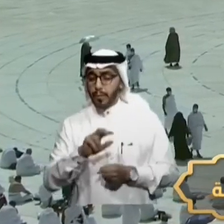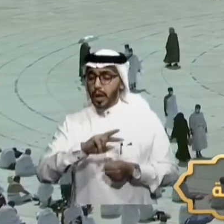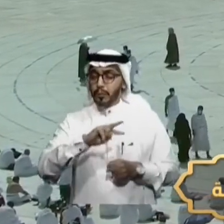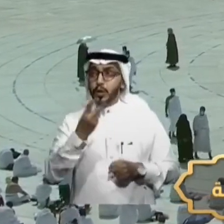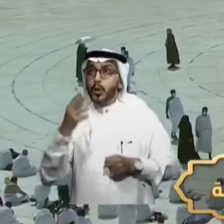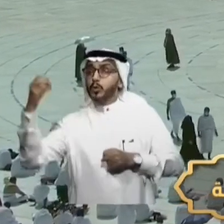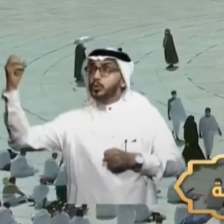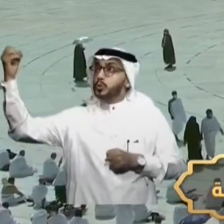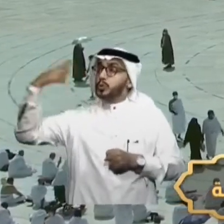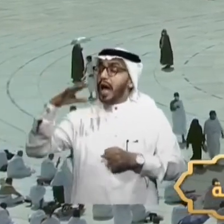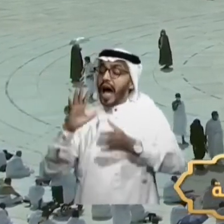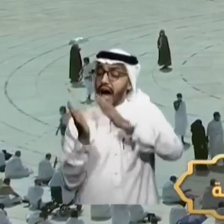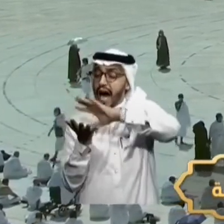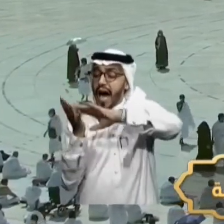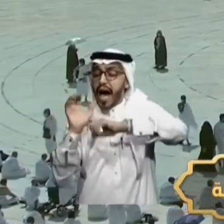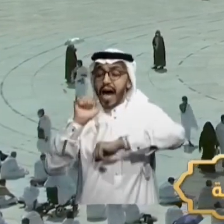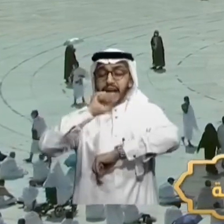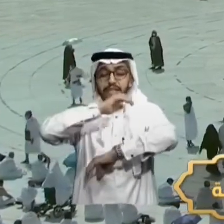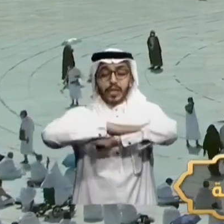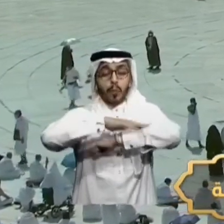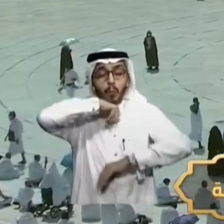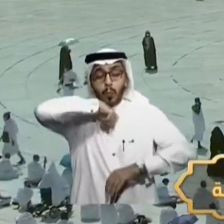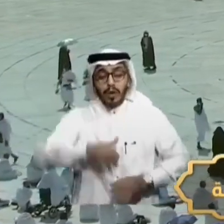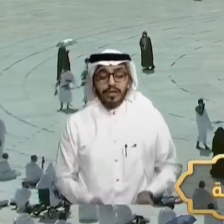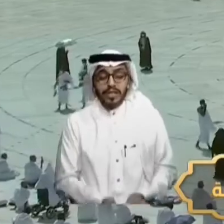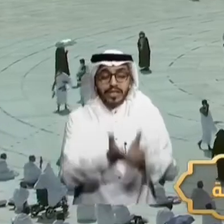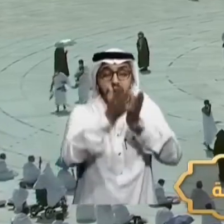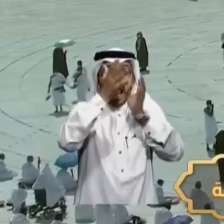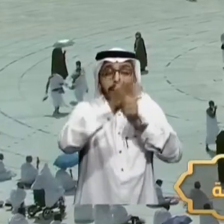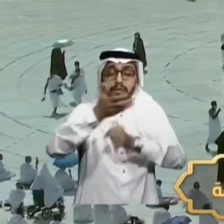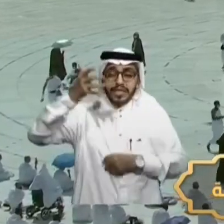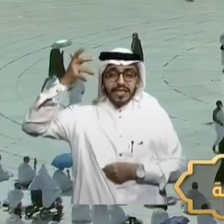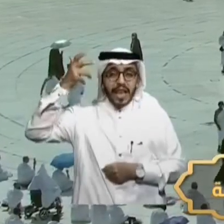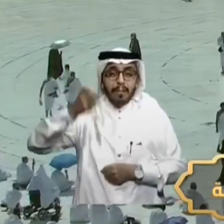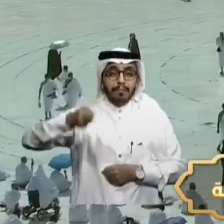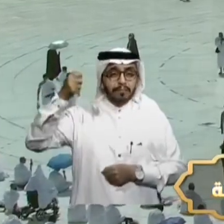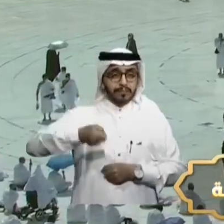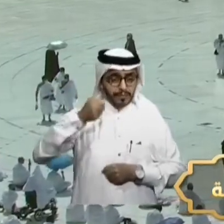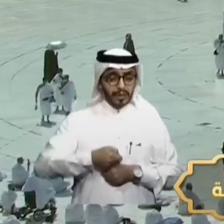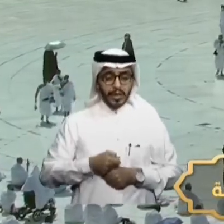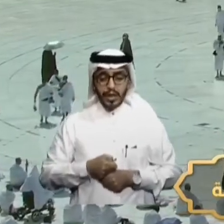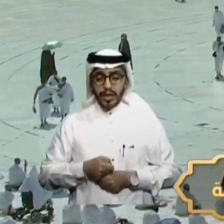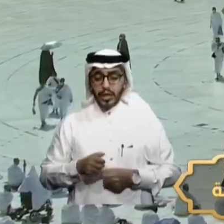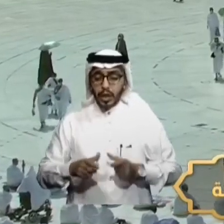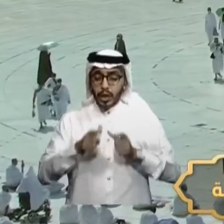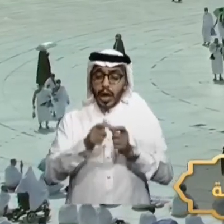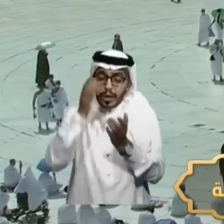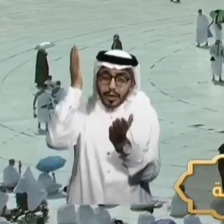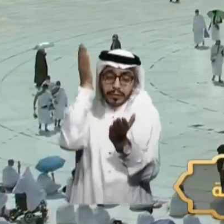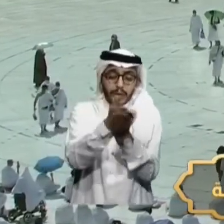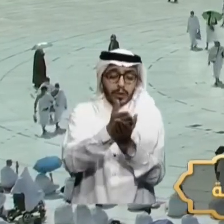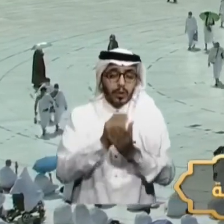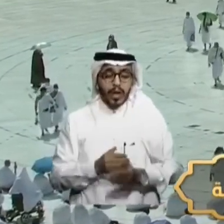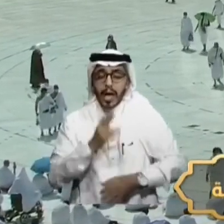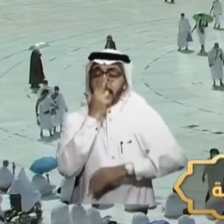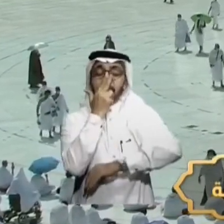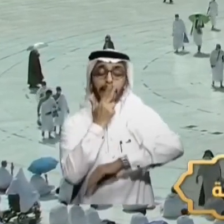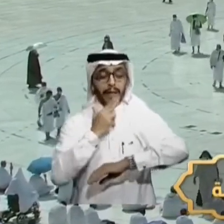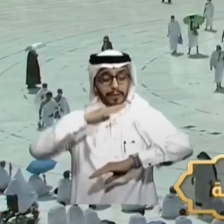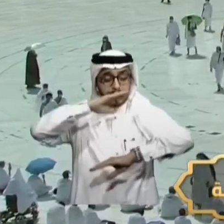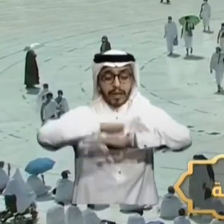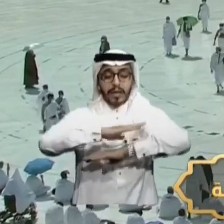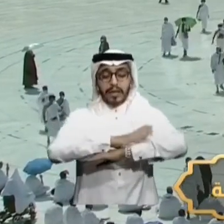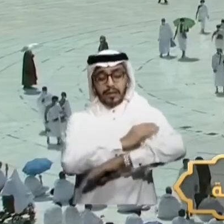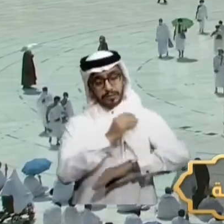أنوار وشمائل الرسول الأطهر صلى الله عليه وسلم، صاحب الهدي الأبهر والخلق